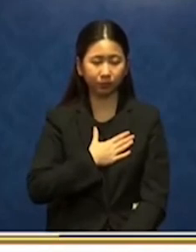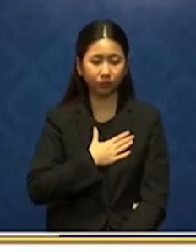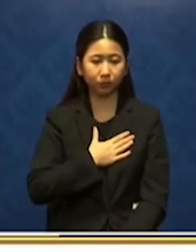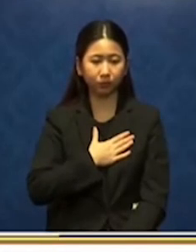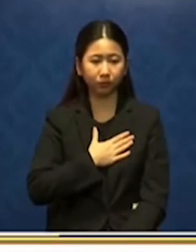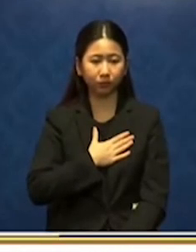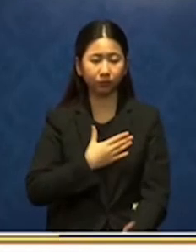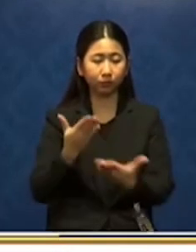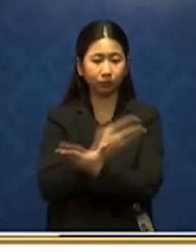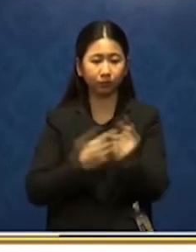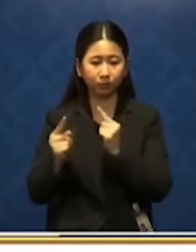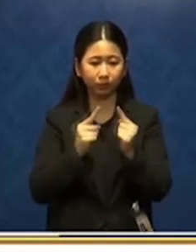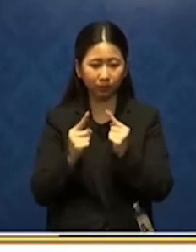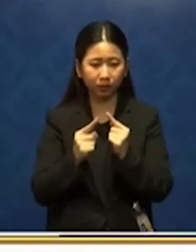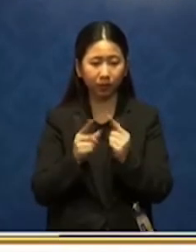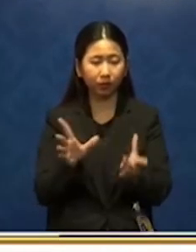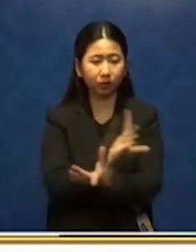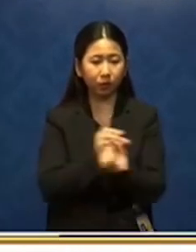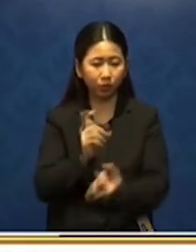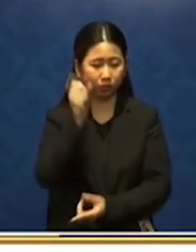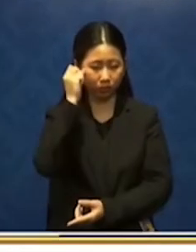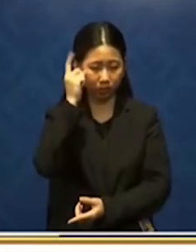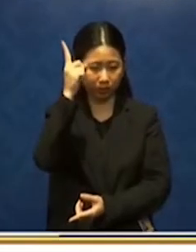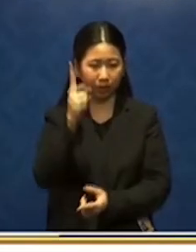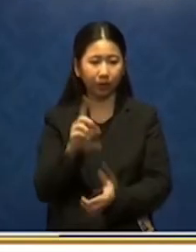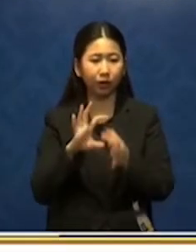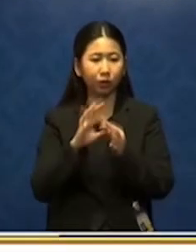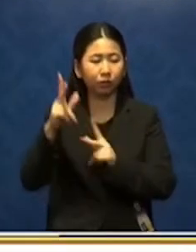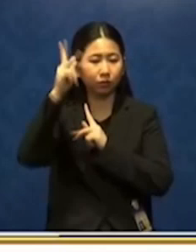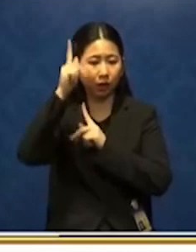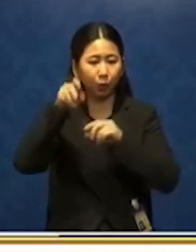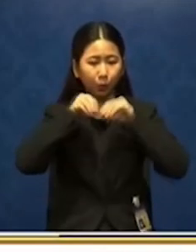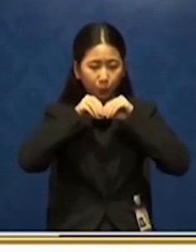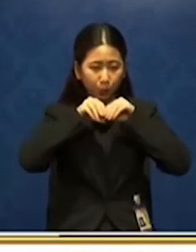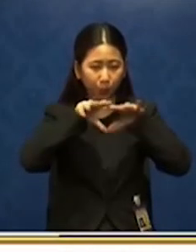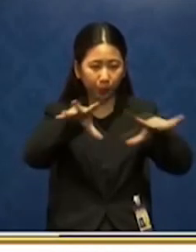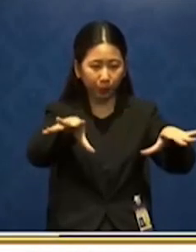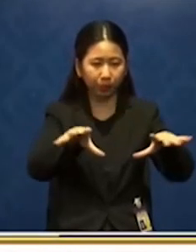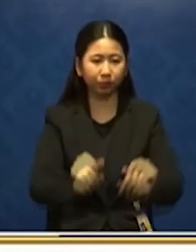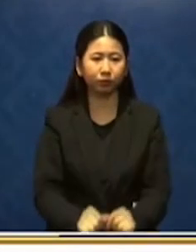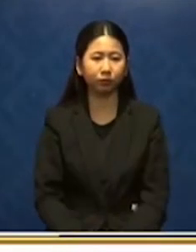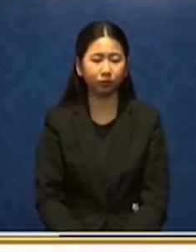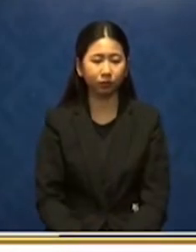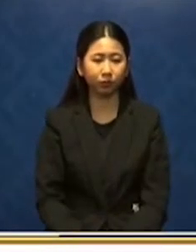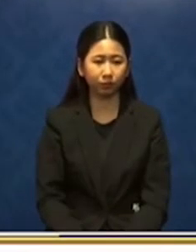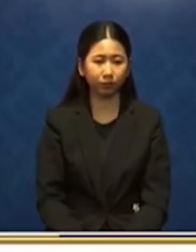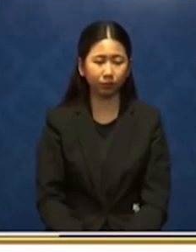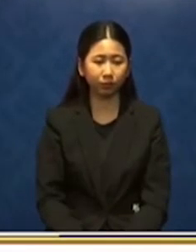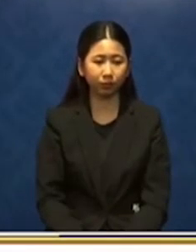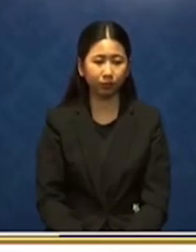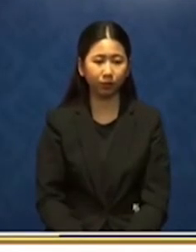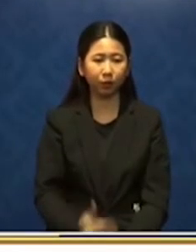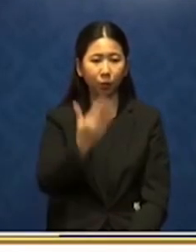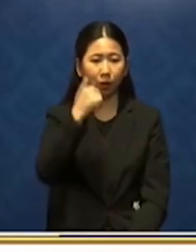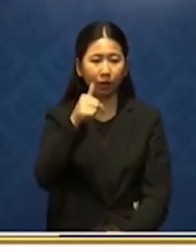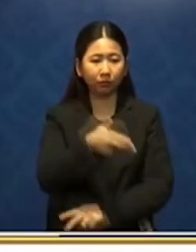เกี่ยวข้องให้สร้างความเข้าใจกับสังคมในการงดแชร์เรื่องราวของผู้ก่อเหตุเพื่อส่งสัญญาณดังๆไปทั่วประเทศครับว่าการกระทำ